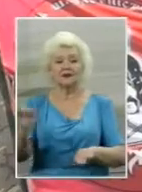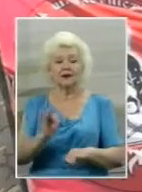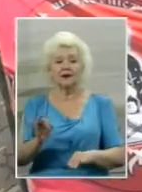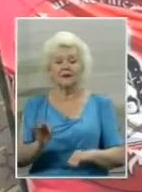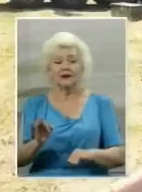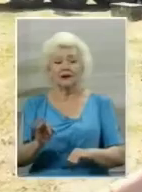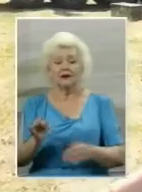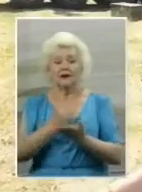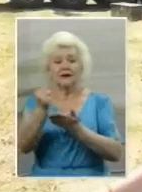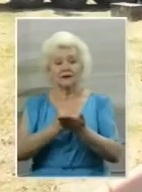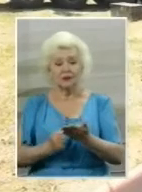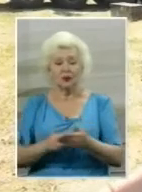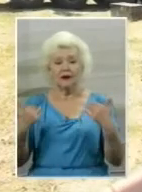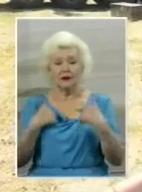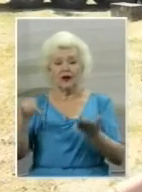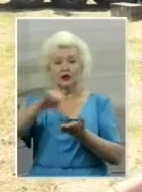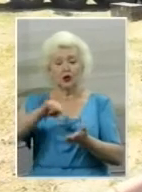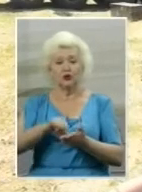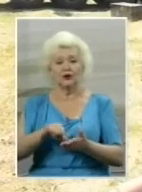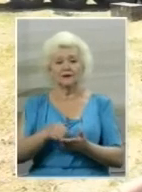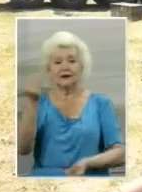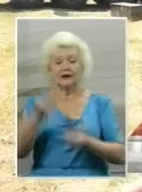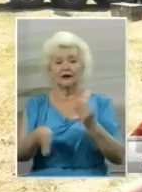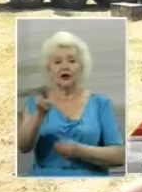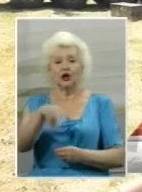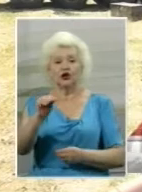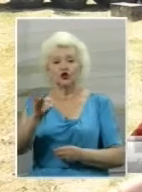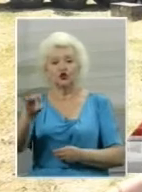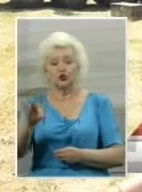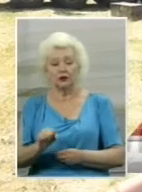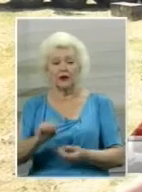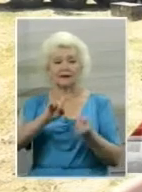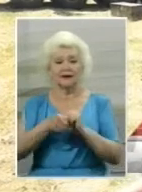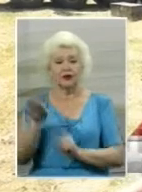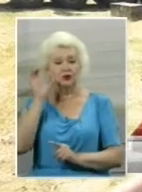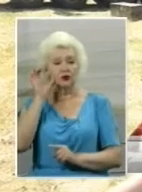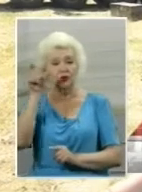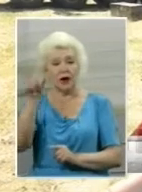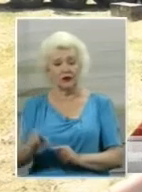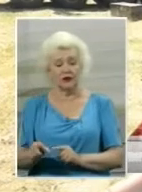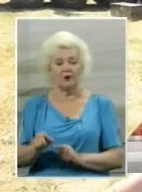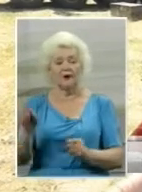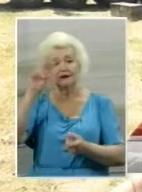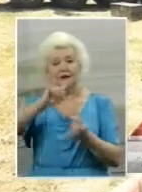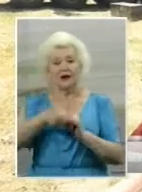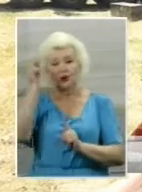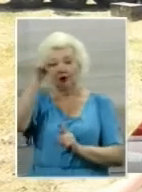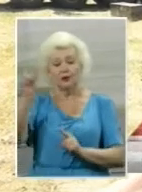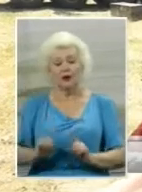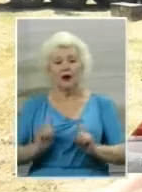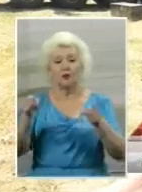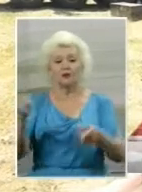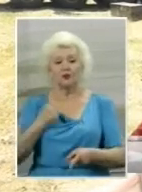тяж зброя. Наші учасники Греджура стають слухачами, стають абітурієнтами, поступають в